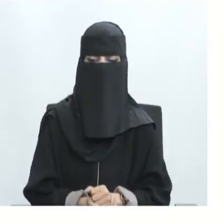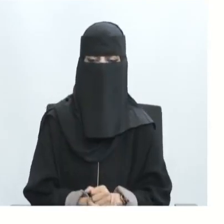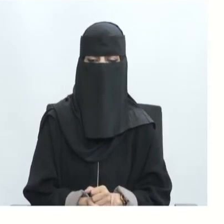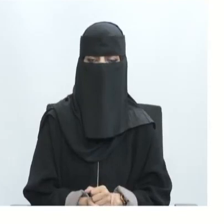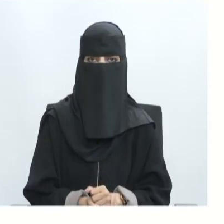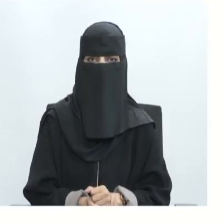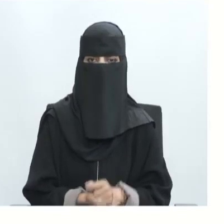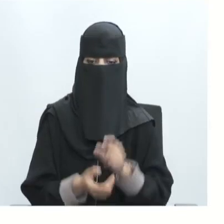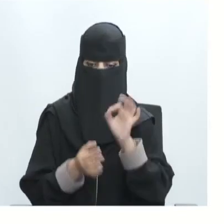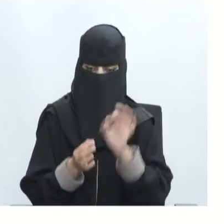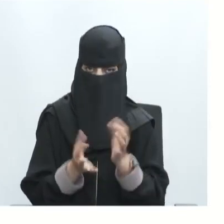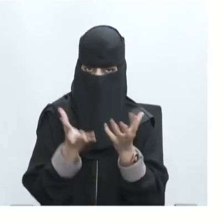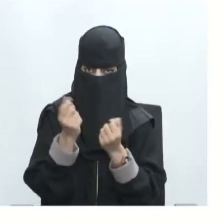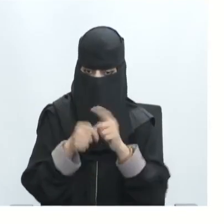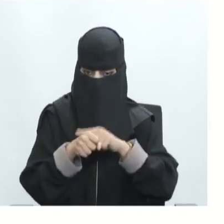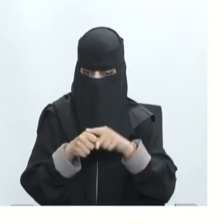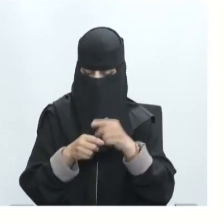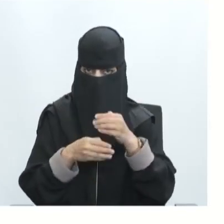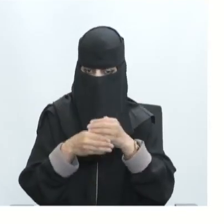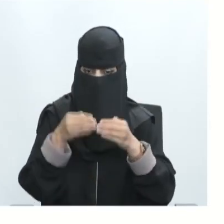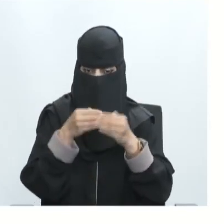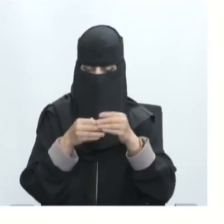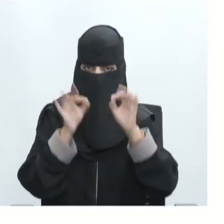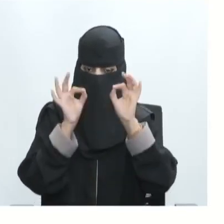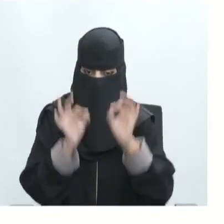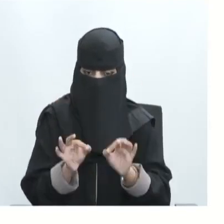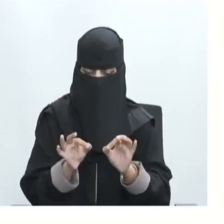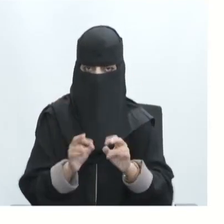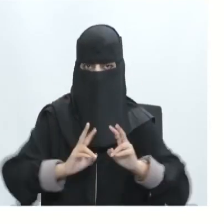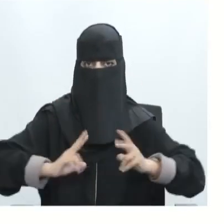العالم الحاجه الى بناء منطق